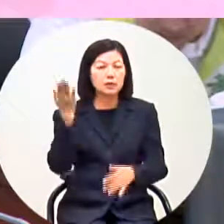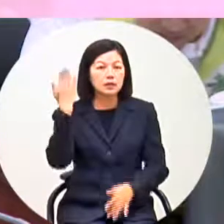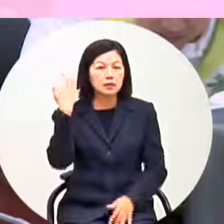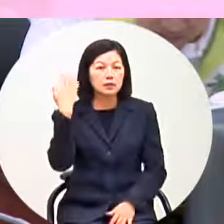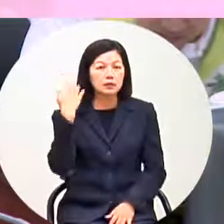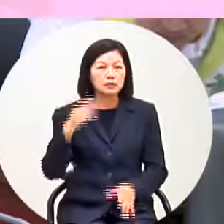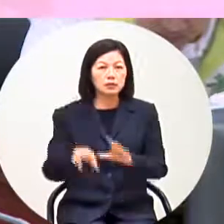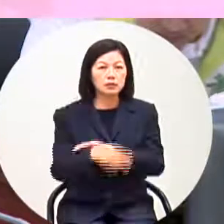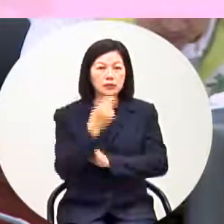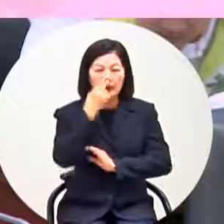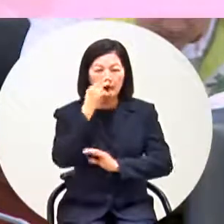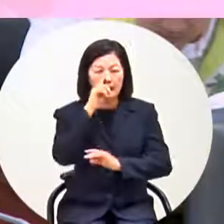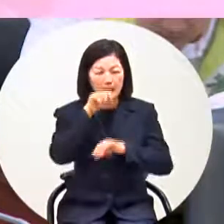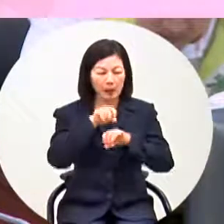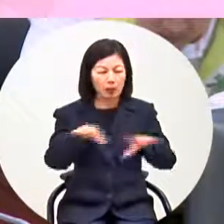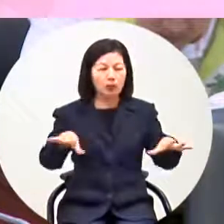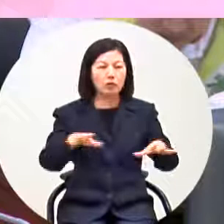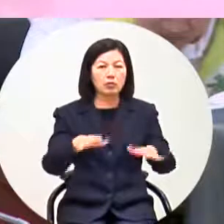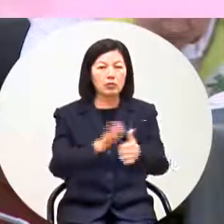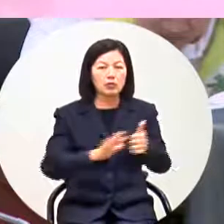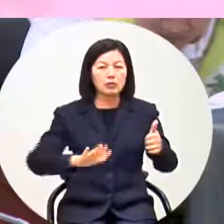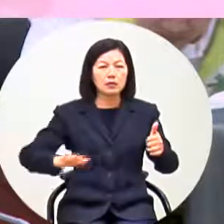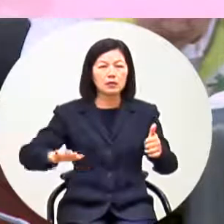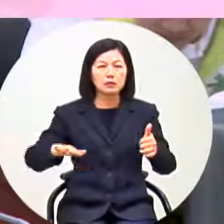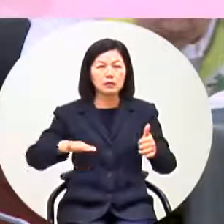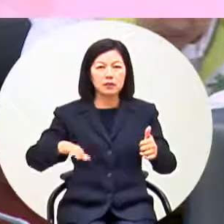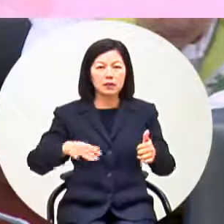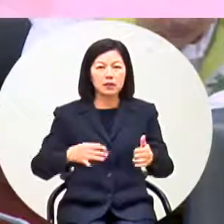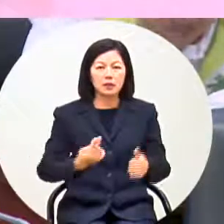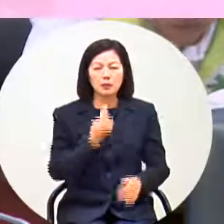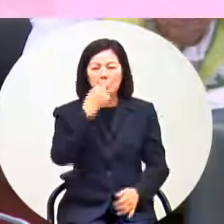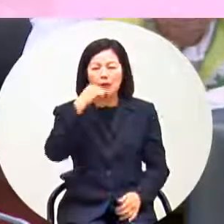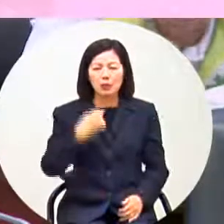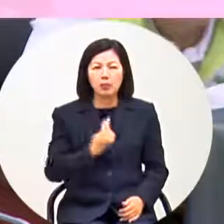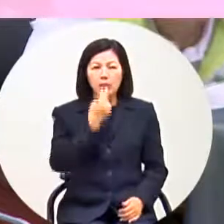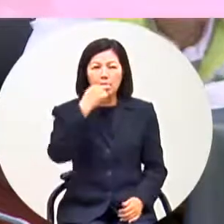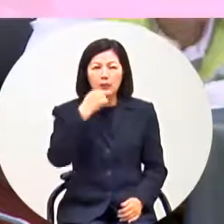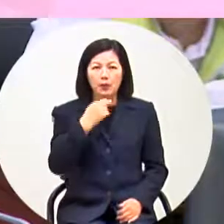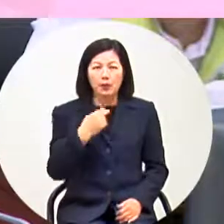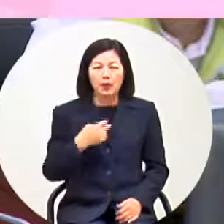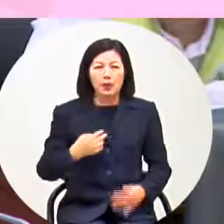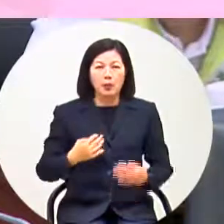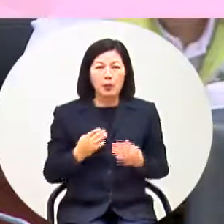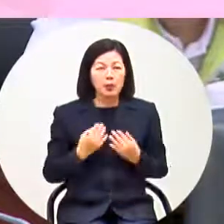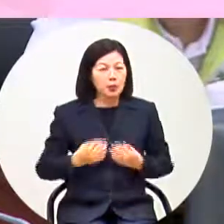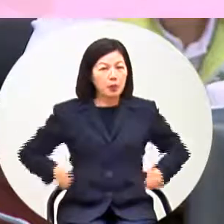我们的一些呼吸啊，还是肾脏、心脏哦。那我们台湾